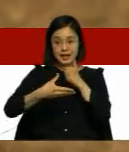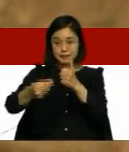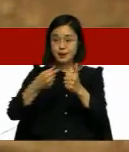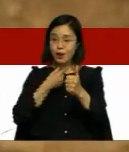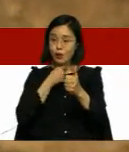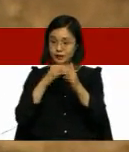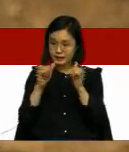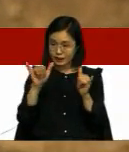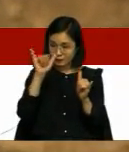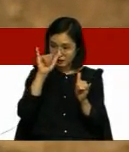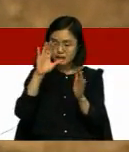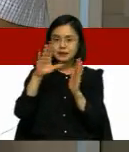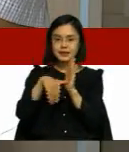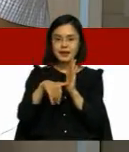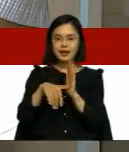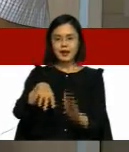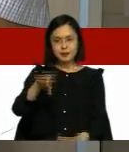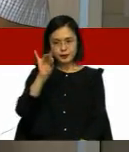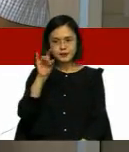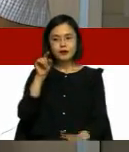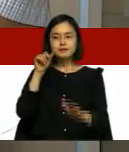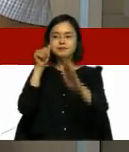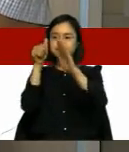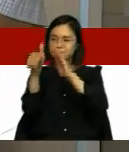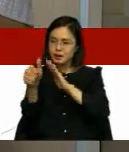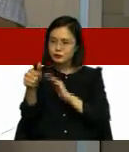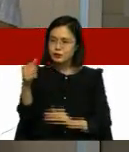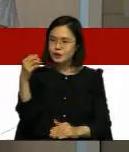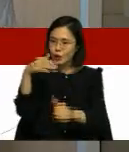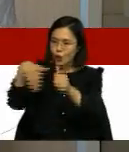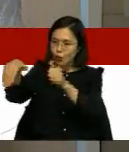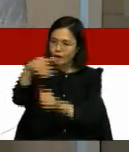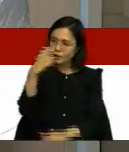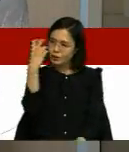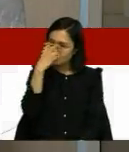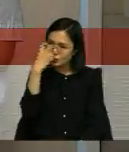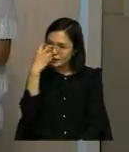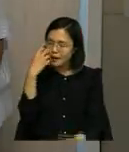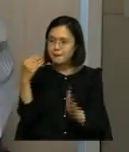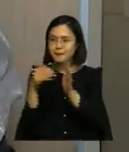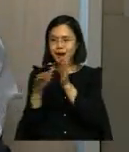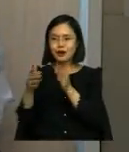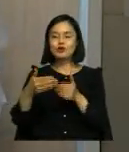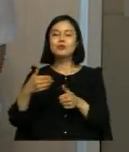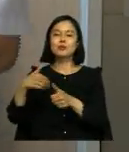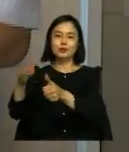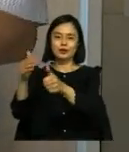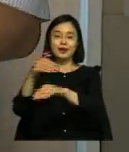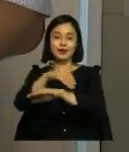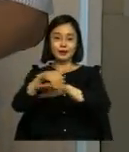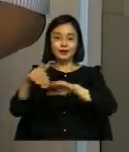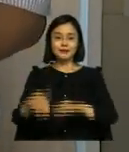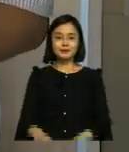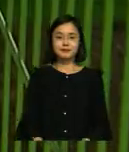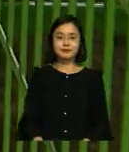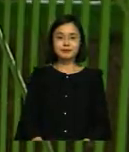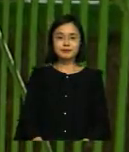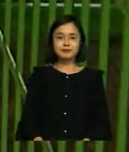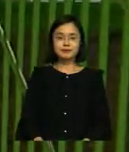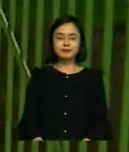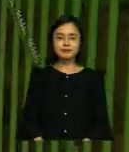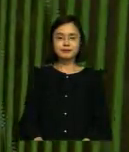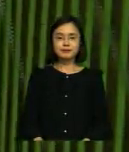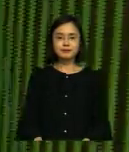있죠. 사육 환경에 대해서 좀 조사를 하신 다음에 이렇게 입양을 하는 걸로 알고 있습니다. 알겠습니다. 오늘 예. 말씀 감사합니다. 네, 이